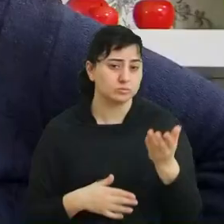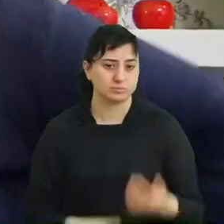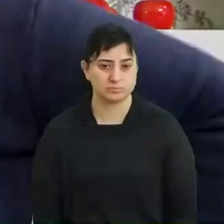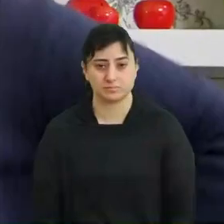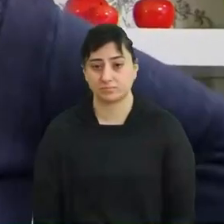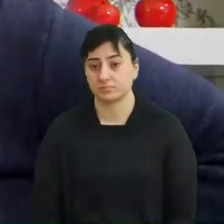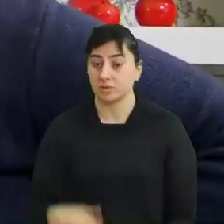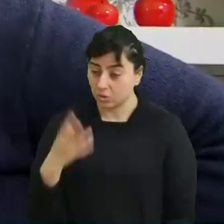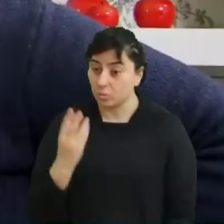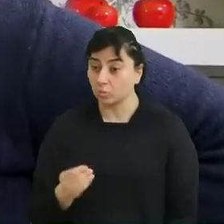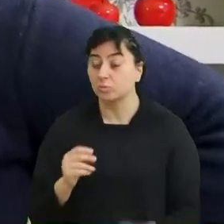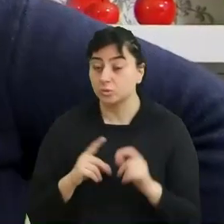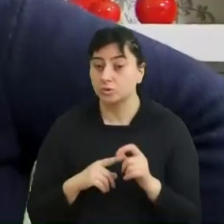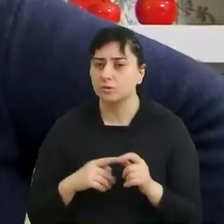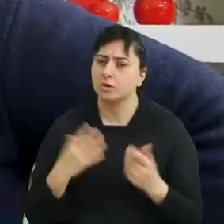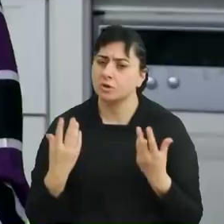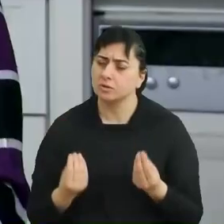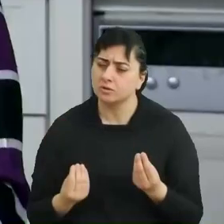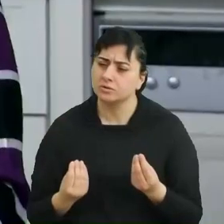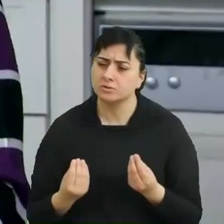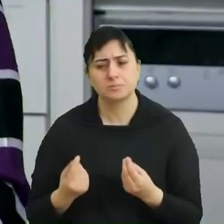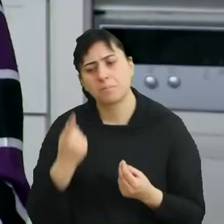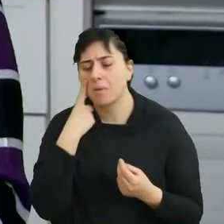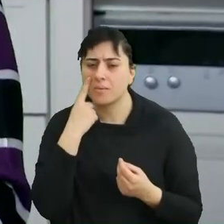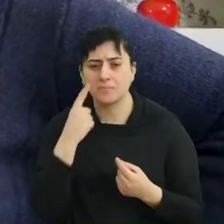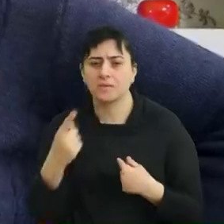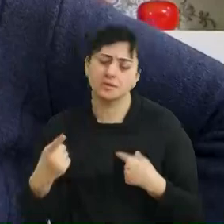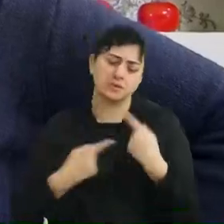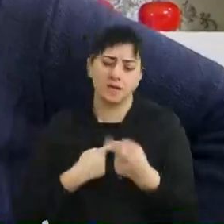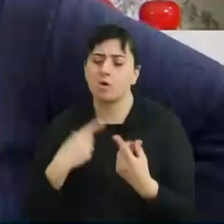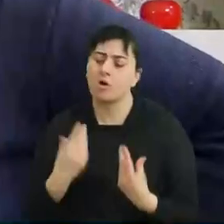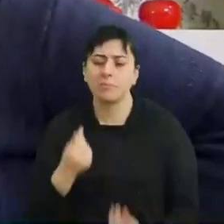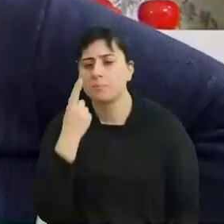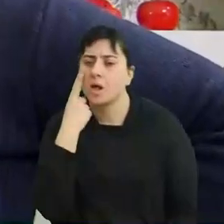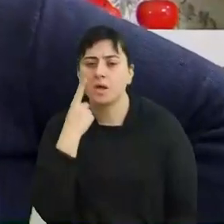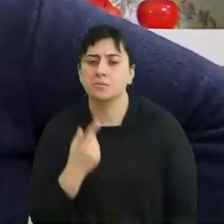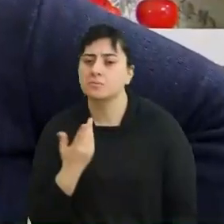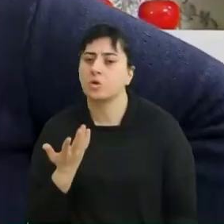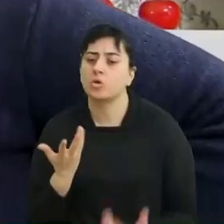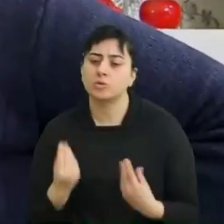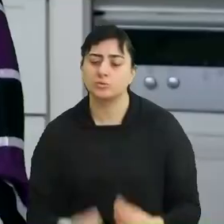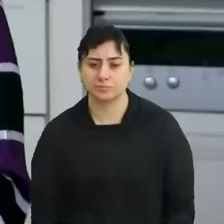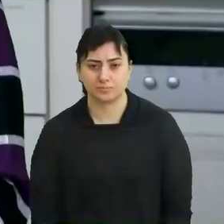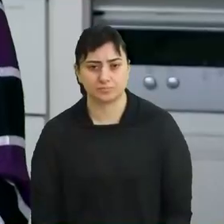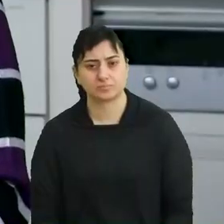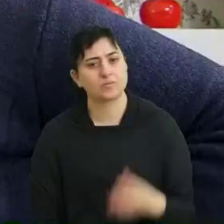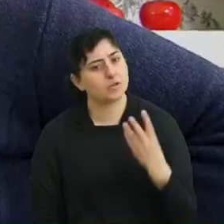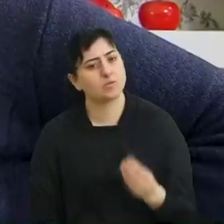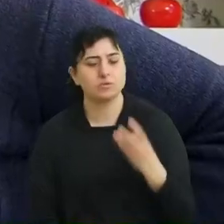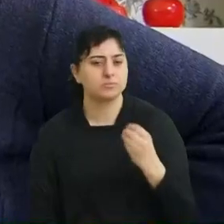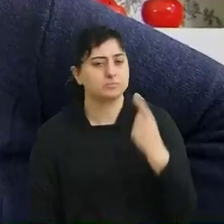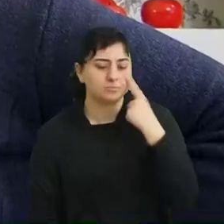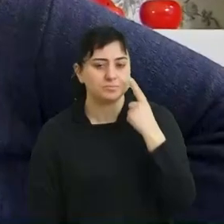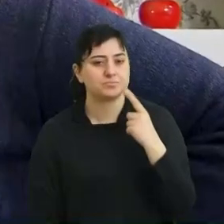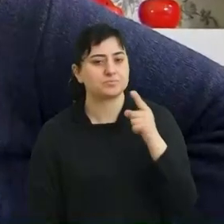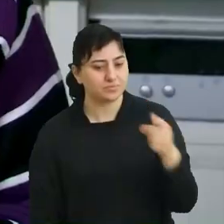Meryem? Öyle mi Şükrücüğüm? Tamam madem. Hadi bakalım sen benim yerimde ol, ben de senin yerinde olayım. Bakalım bakalım ne oluyormuş. Tamam kız.